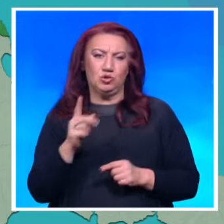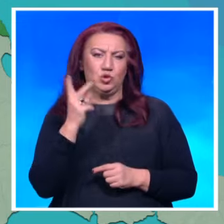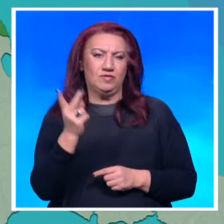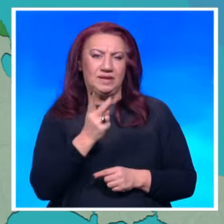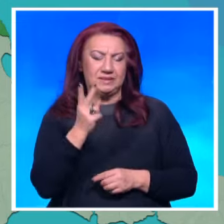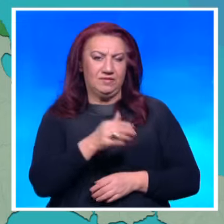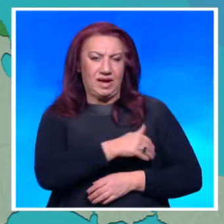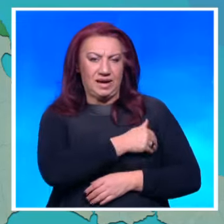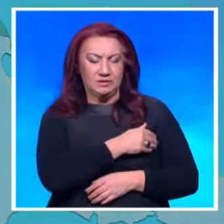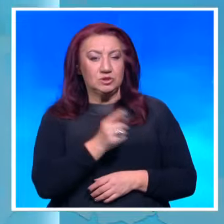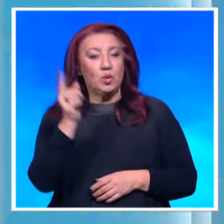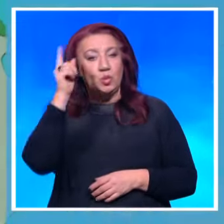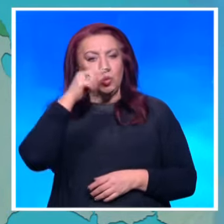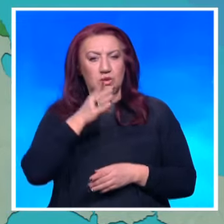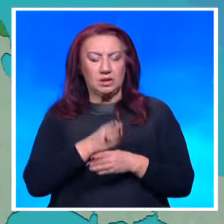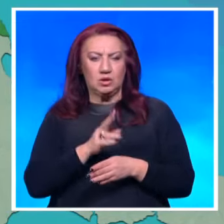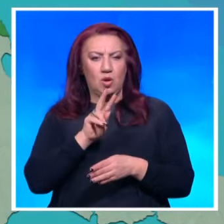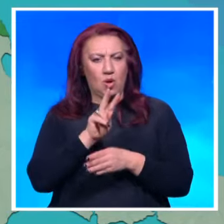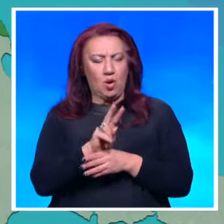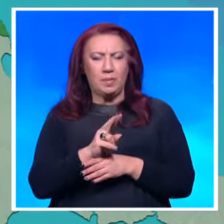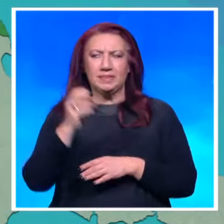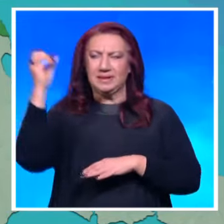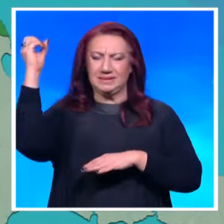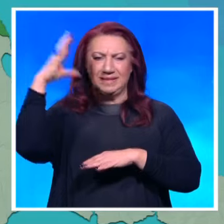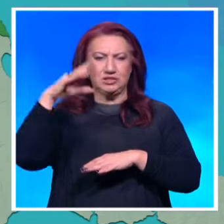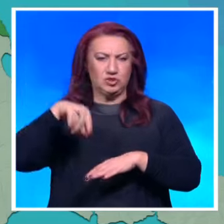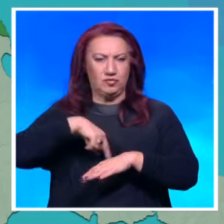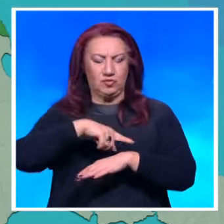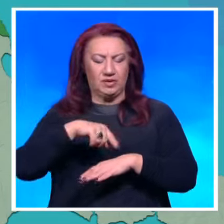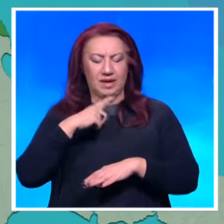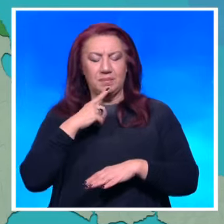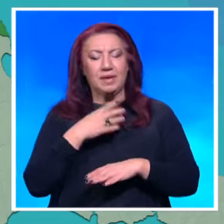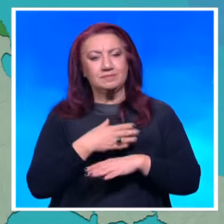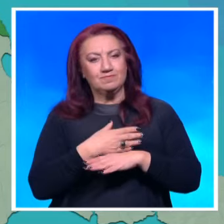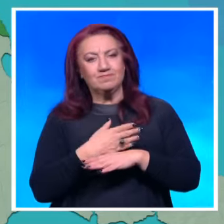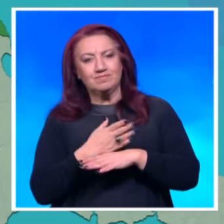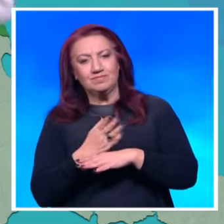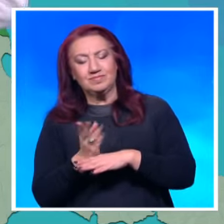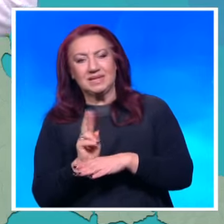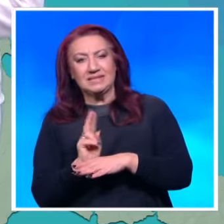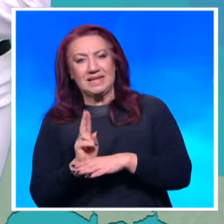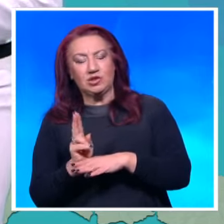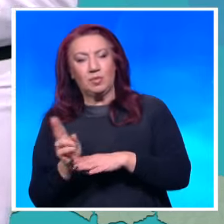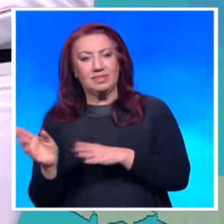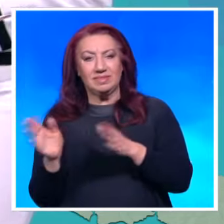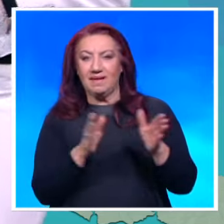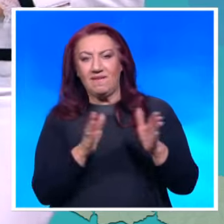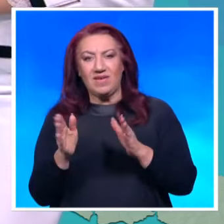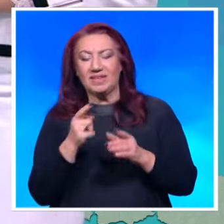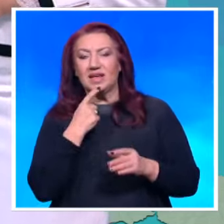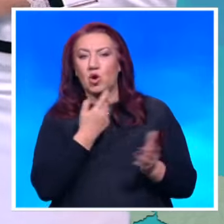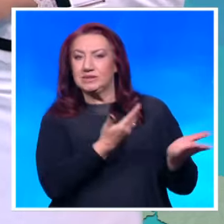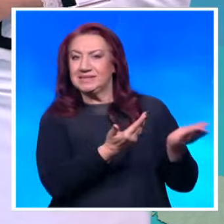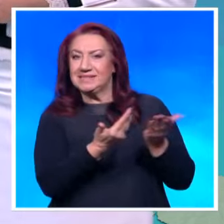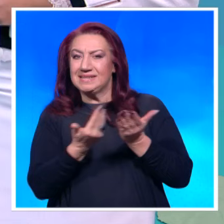2° утре до обяд ще преобладава слънчево време с напредването на деня обаче вятърът ще стане от запад-северозапад